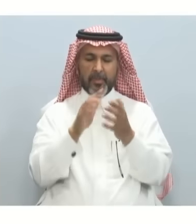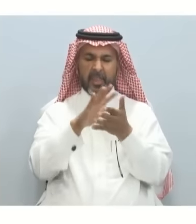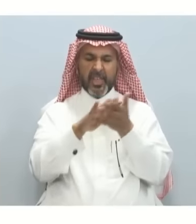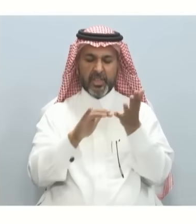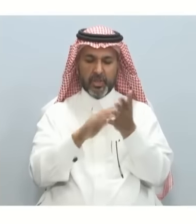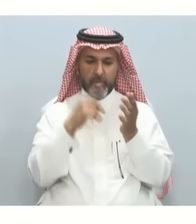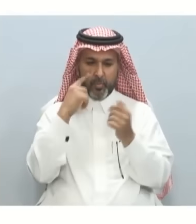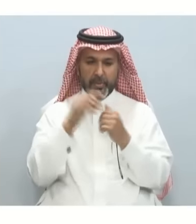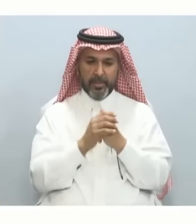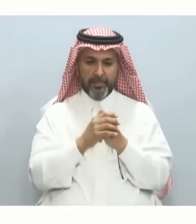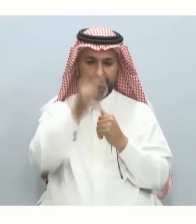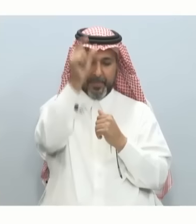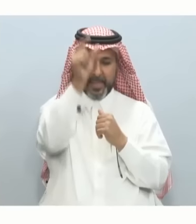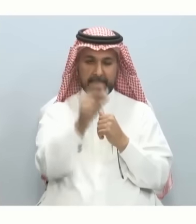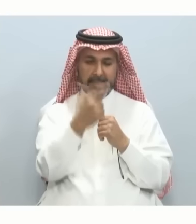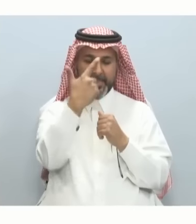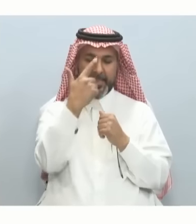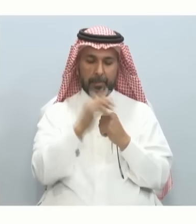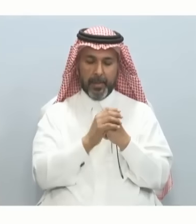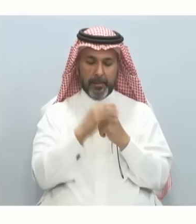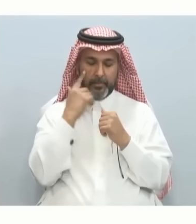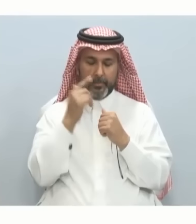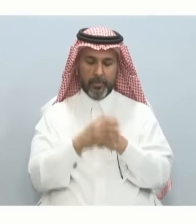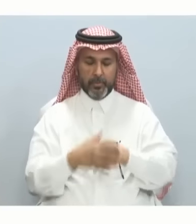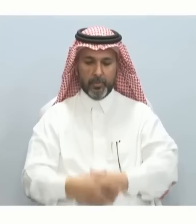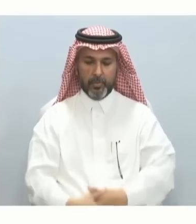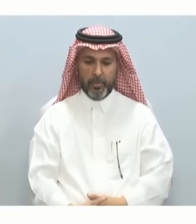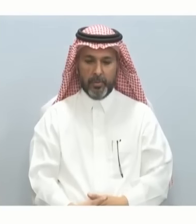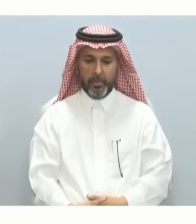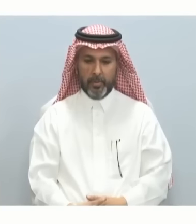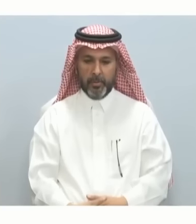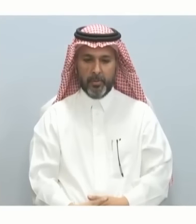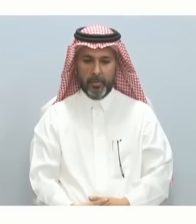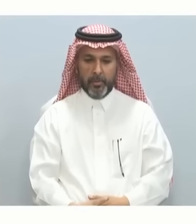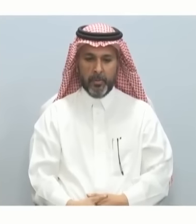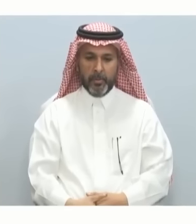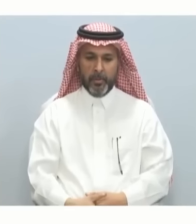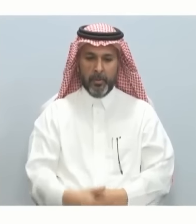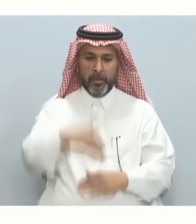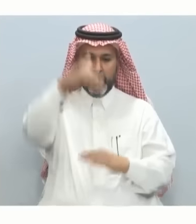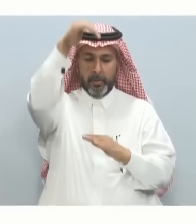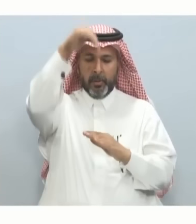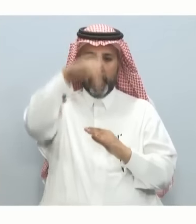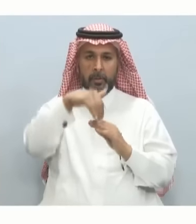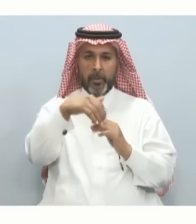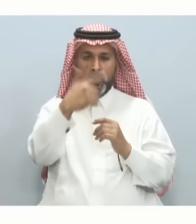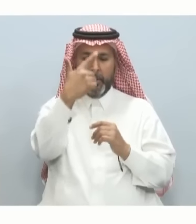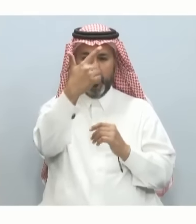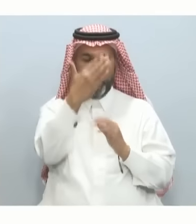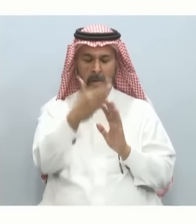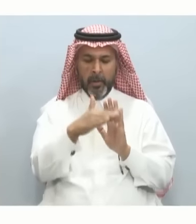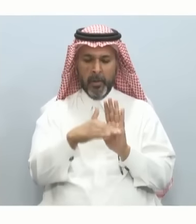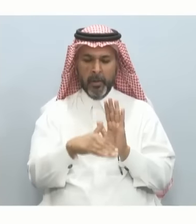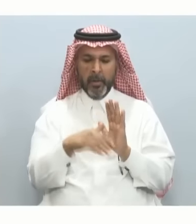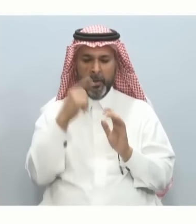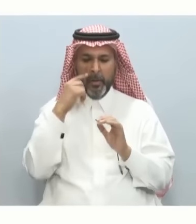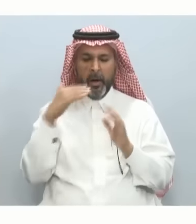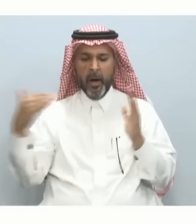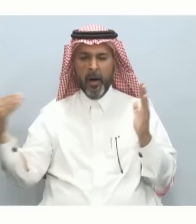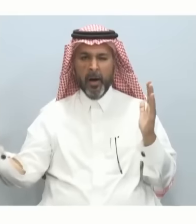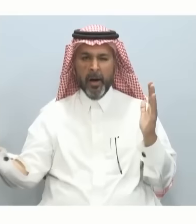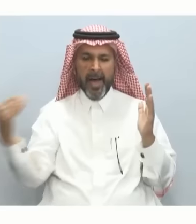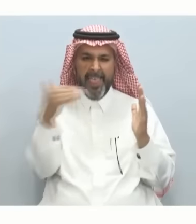هنا اذا استطيع ان احصل على جدول ضرب سبعه اما عمود العدد سبعه بارك الله فيكم اوصف